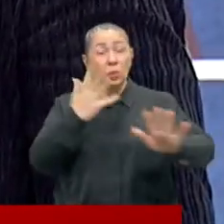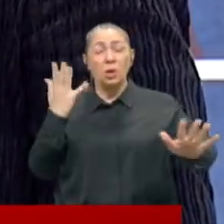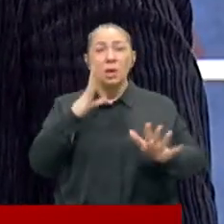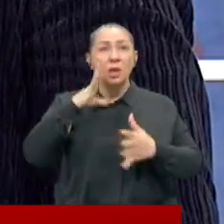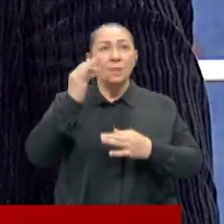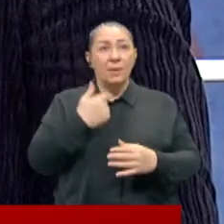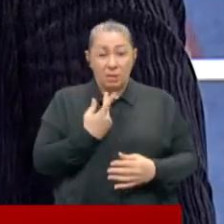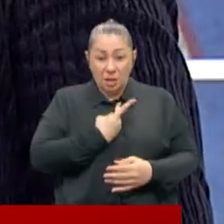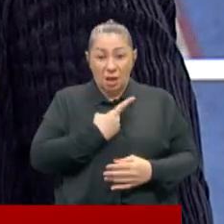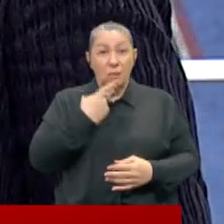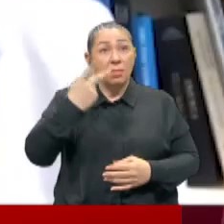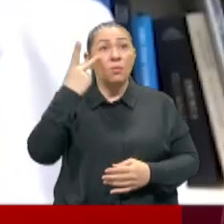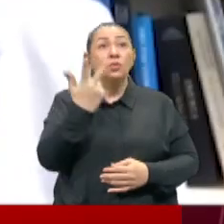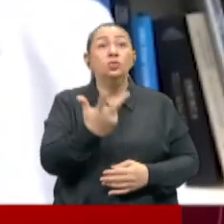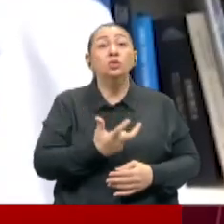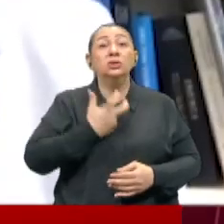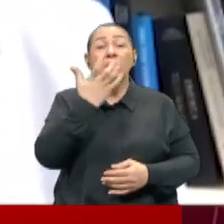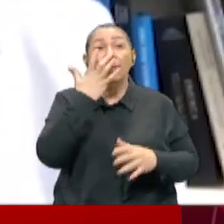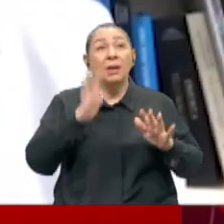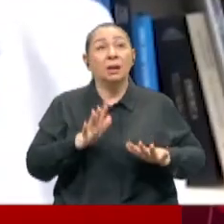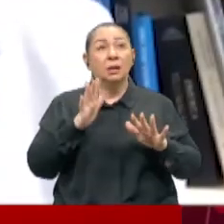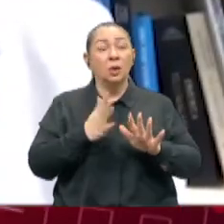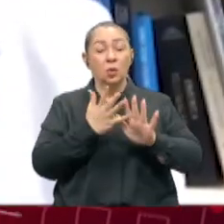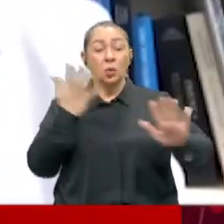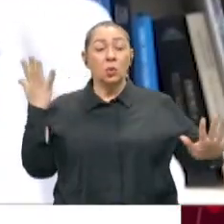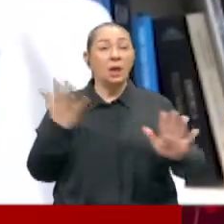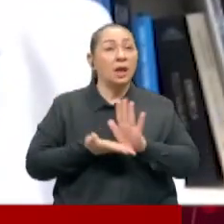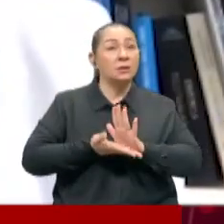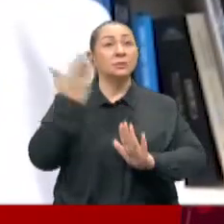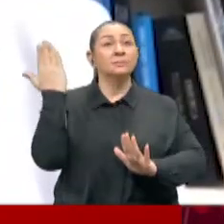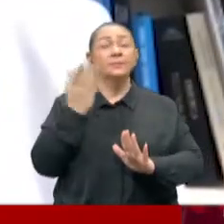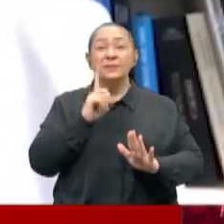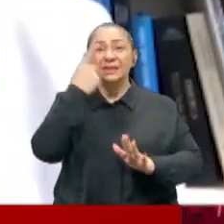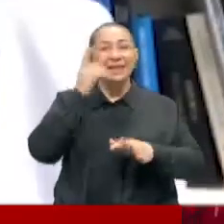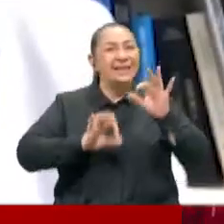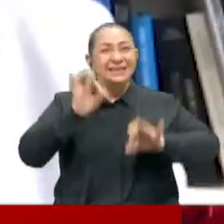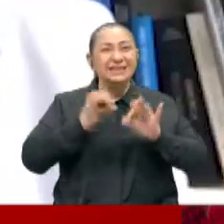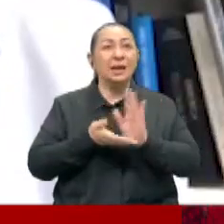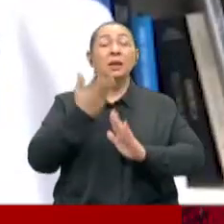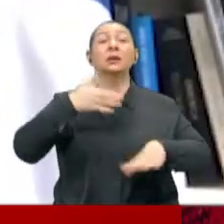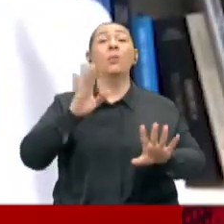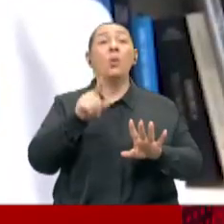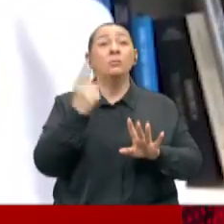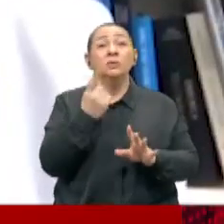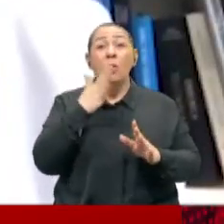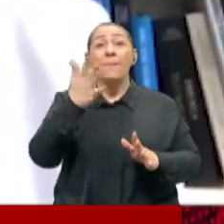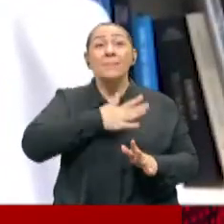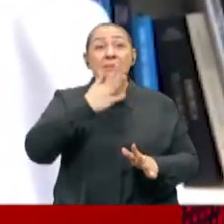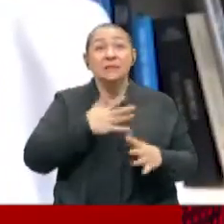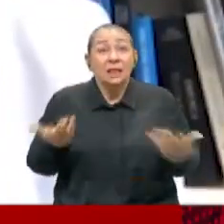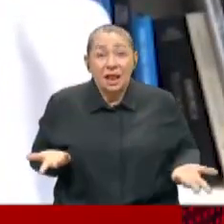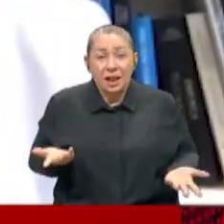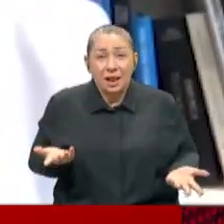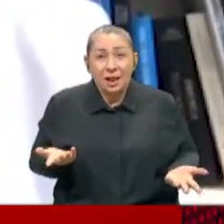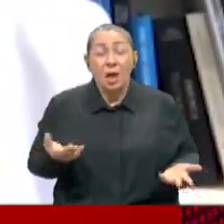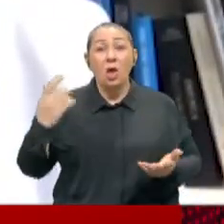insanlar beni kendi ablam 3 saat bekle duydukları kaldırmanın yolu tesbih kaldırmak değil Böyle bir uygulama yok çünkü bilimsel de